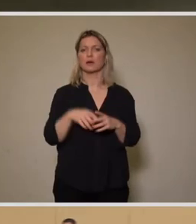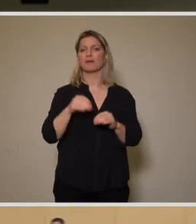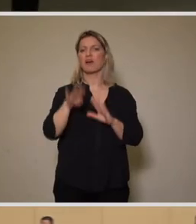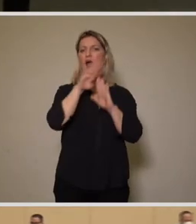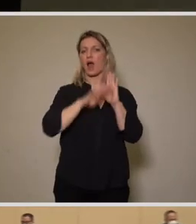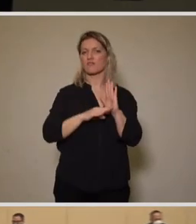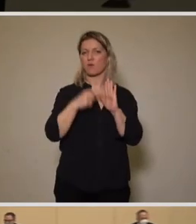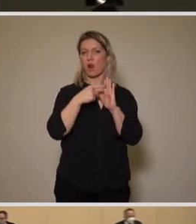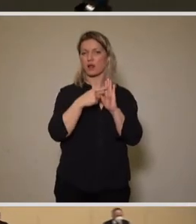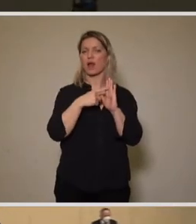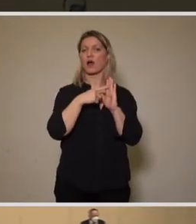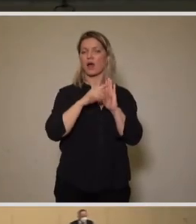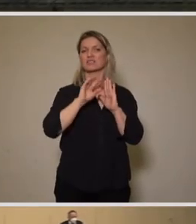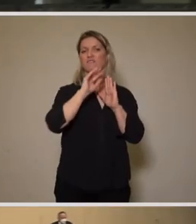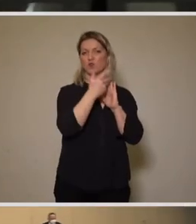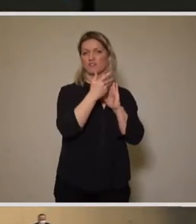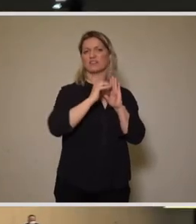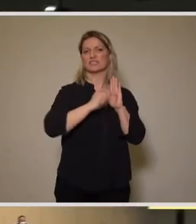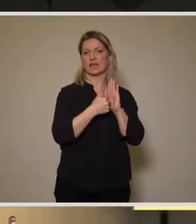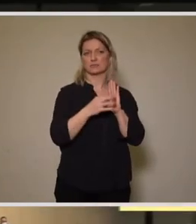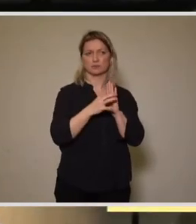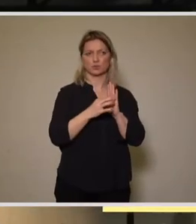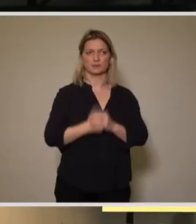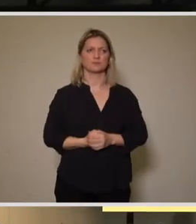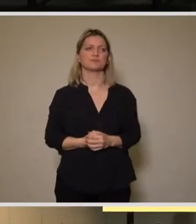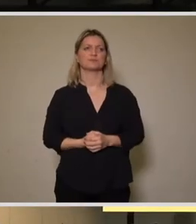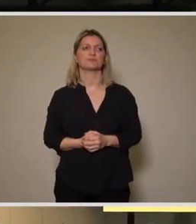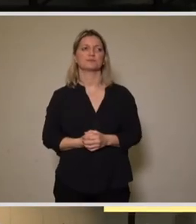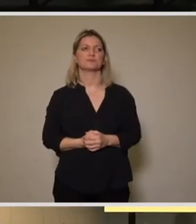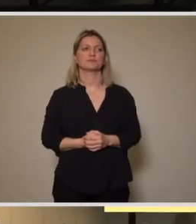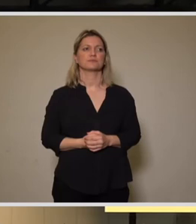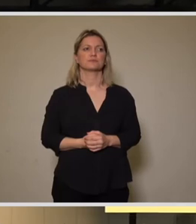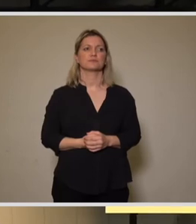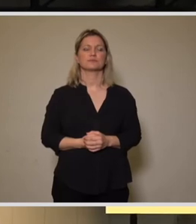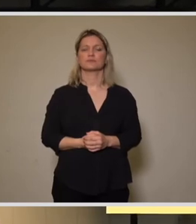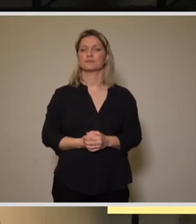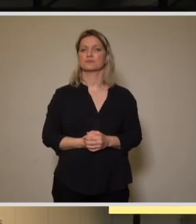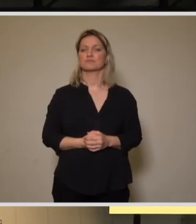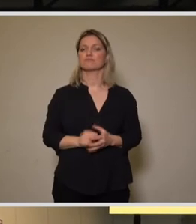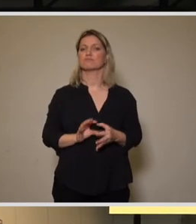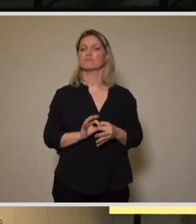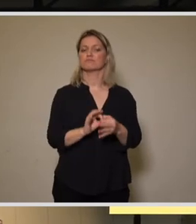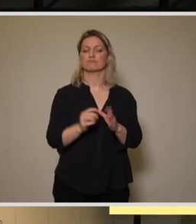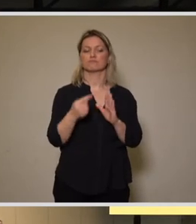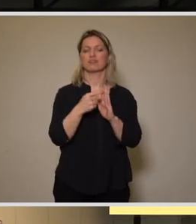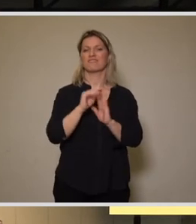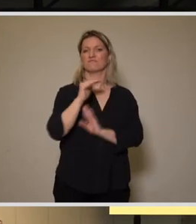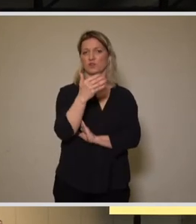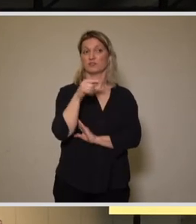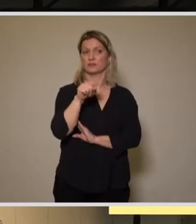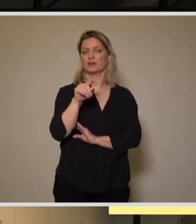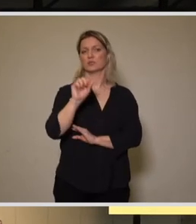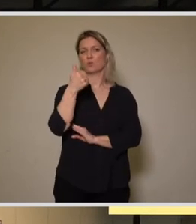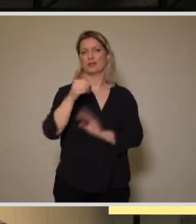die Tagesordnungspunkte 5 und 6 ab. Wir haben zum Tagesordnungspunkt 5, der zuerst